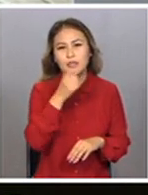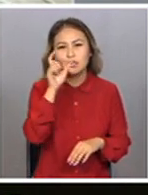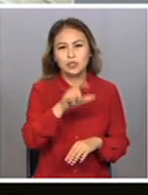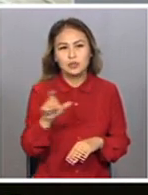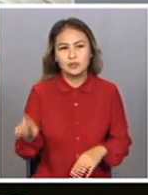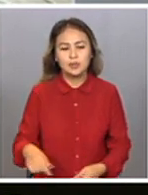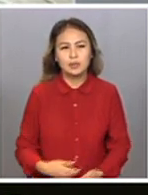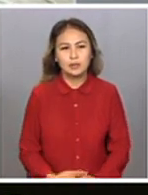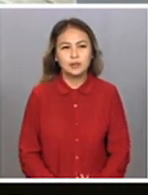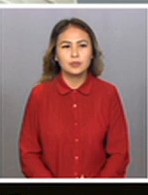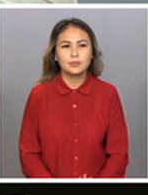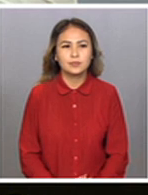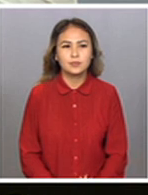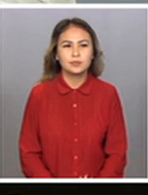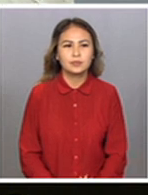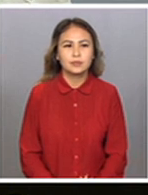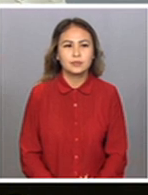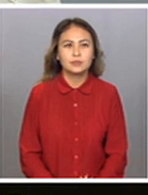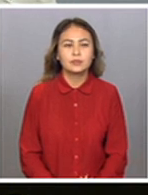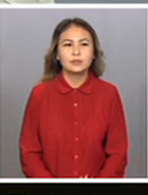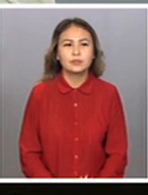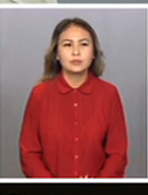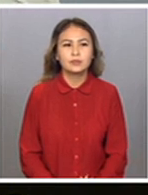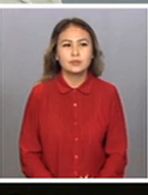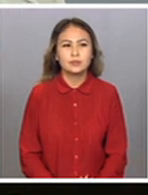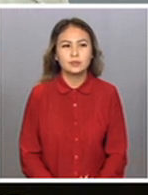украшает человека.